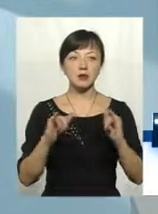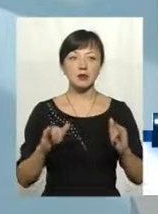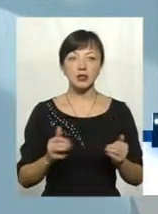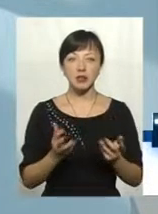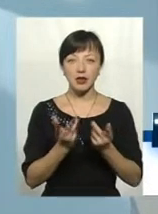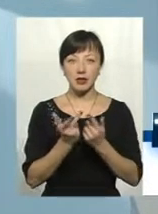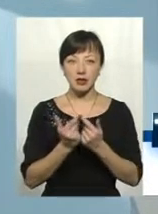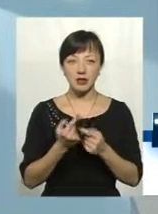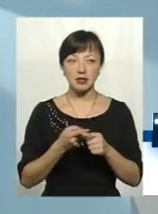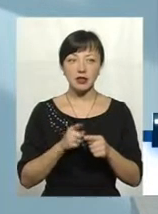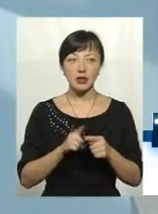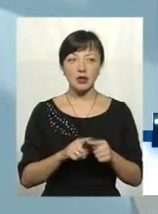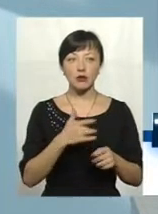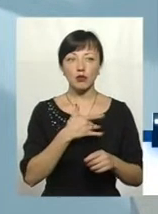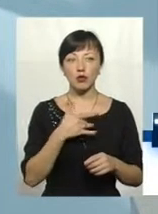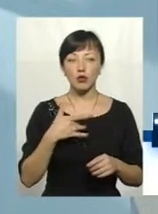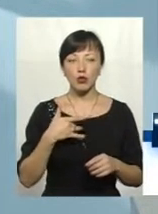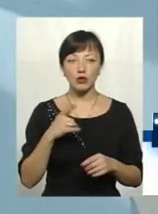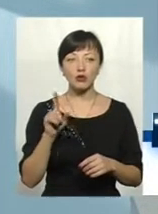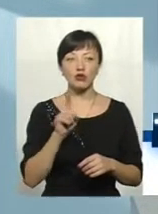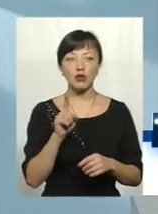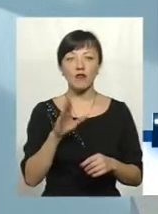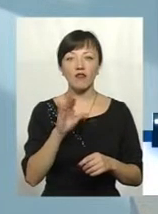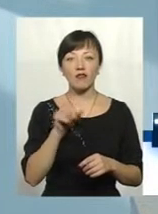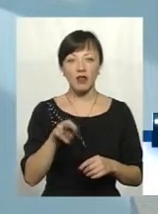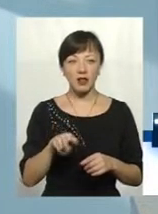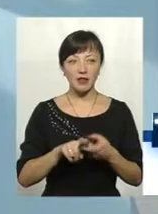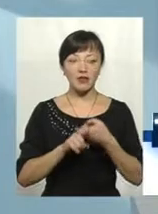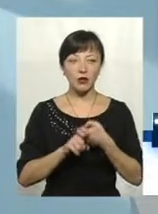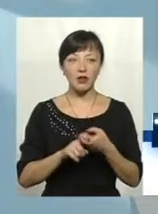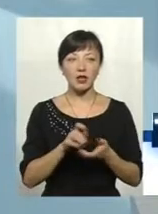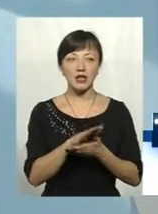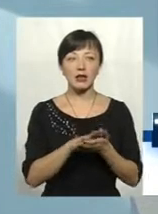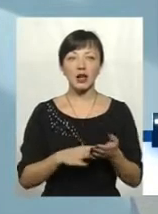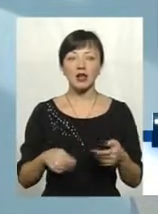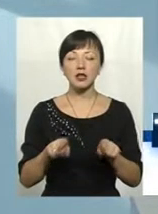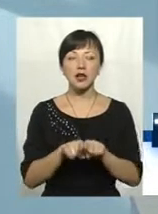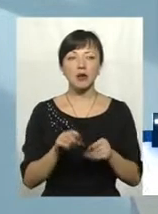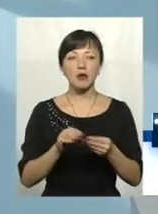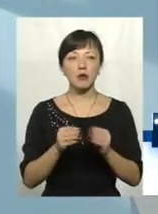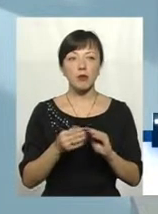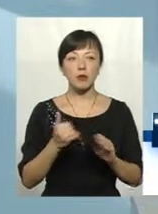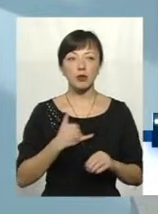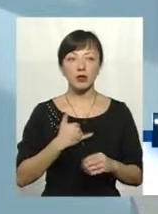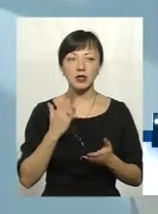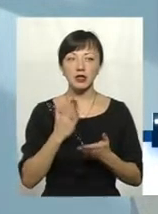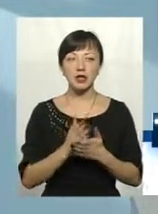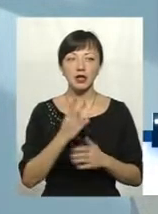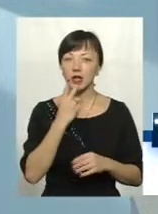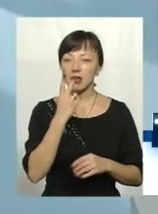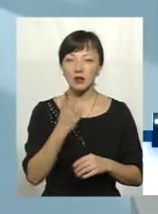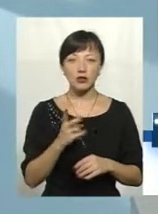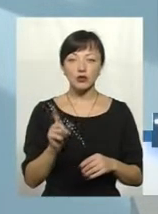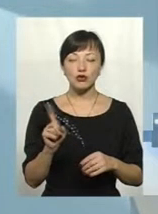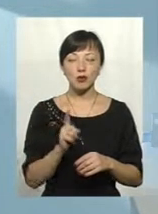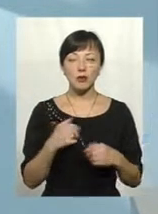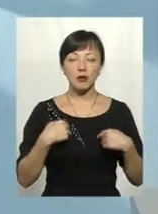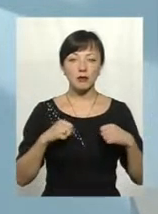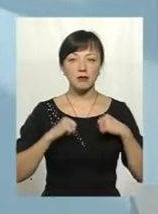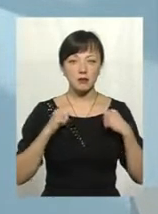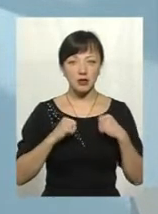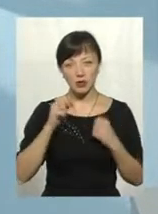цих туберкульозу за рахунок ВІЛ-інфікованих. Далі іде така проблема у нас є, що незважаючи на те, що ми прикладаємо